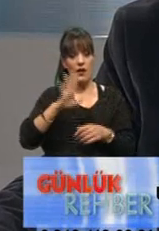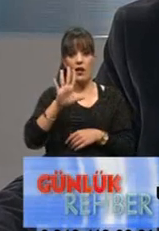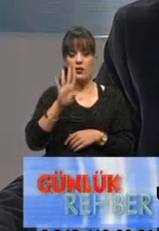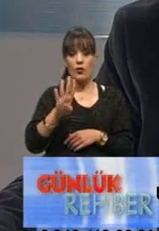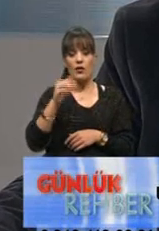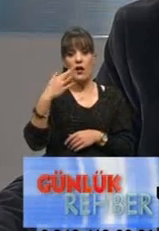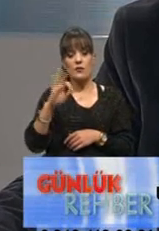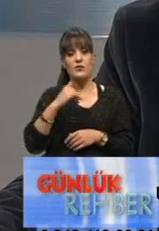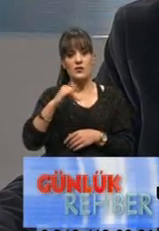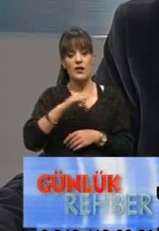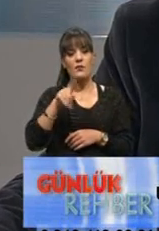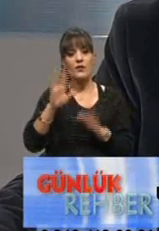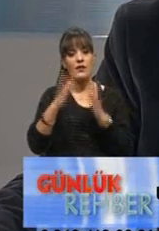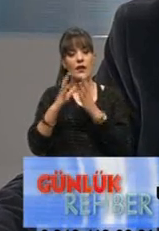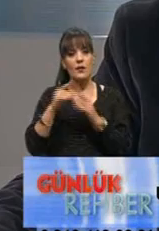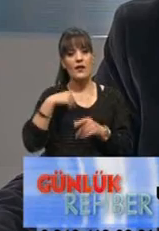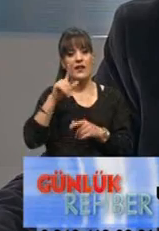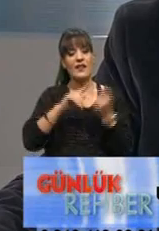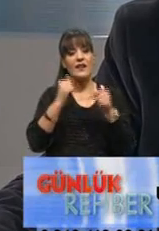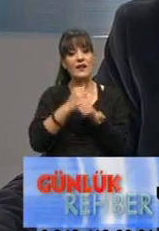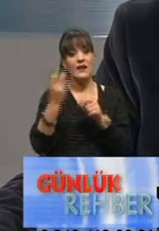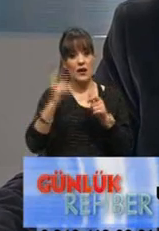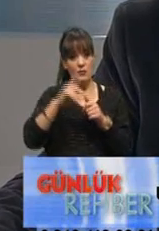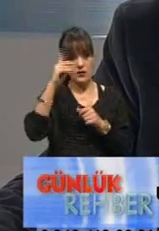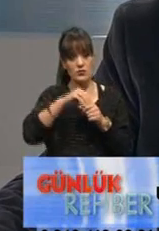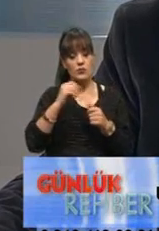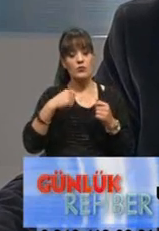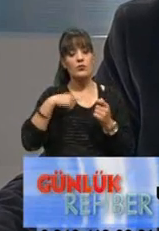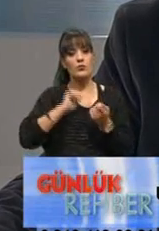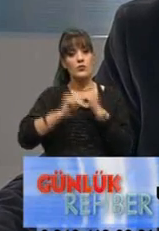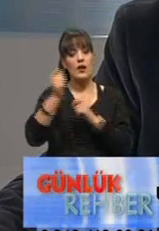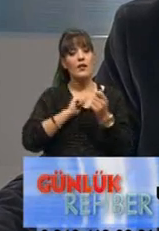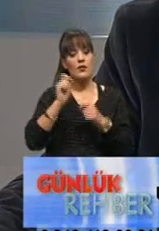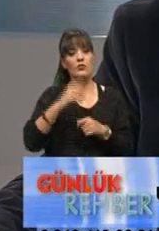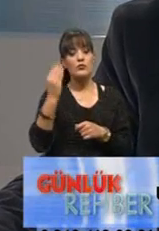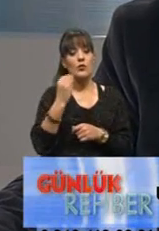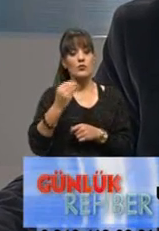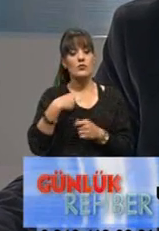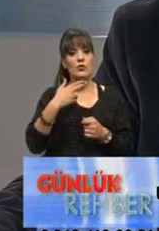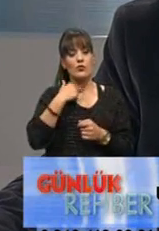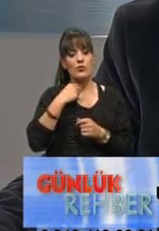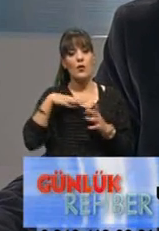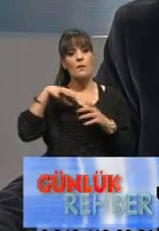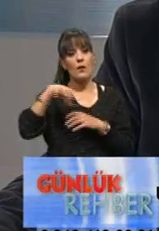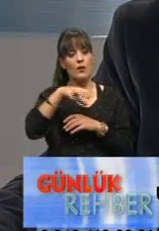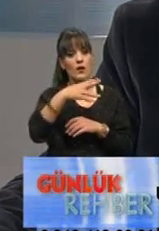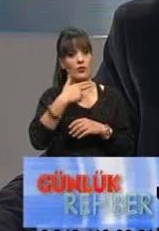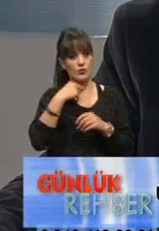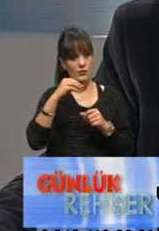yakın takım da bu liglere katılmak için mücadele ediyor. Dolayısıyla hı hı. çok yüzde kulüplerimizin yanında bölgesel kulüplerimizin